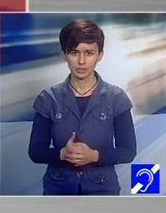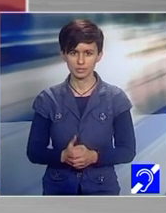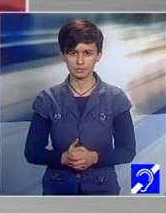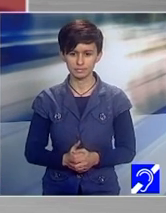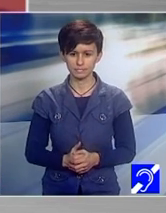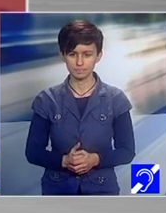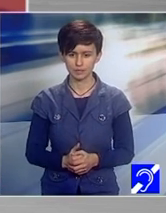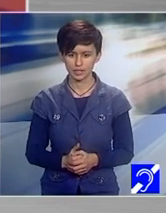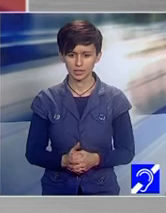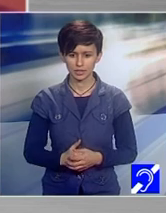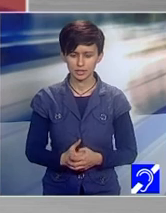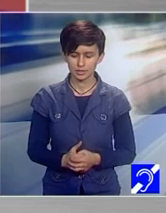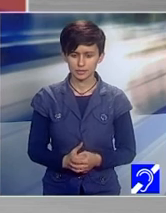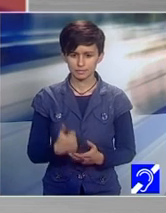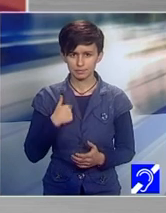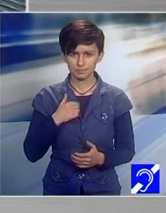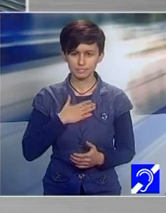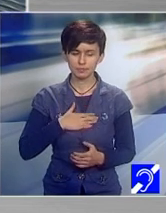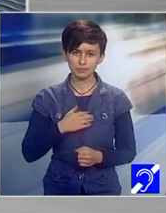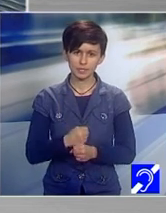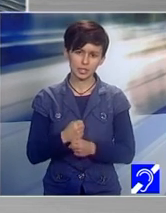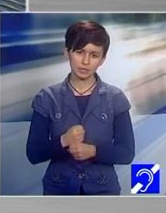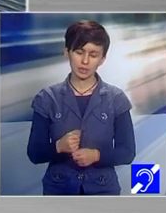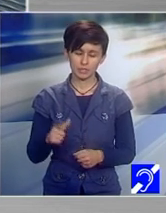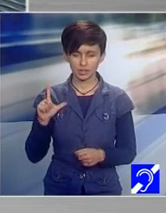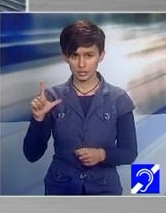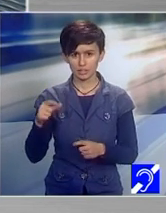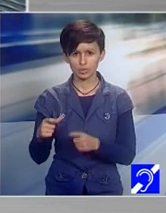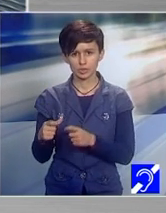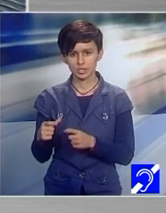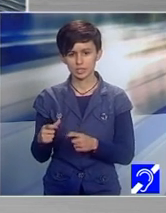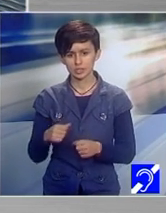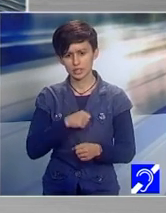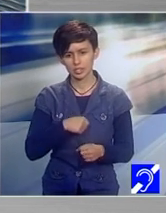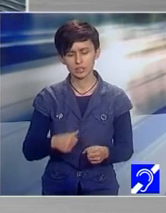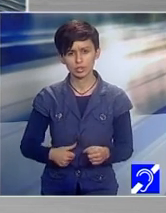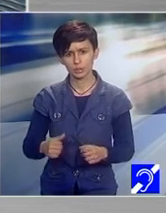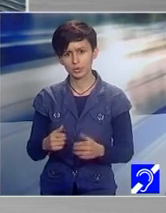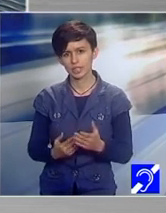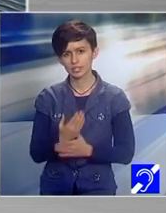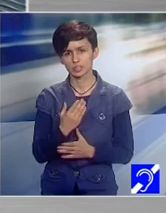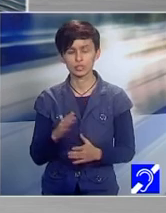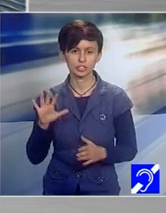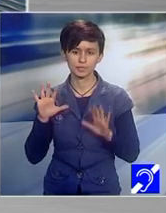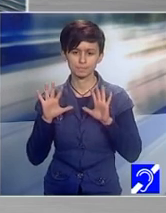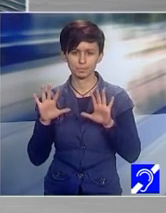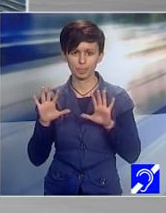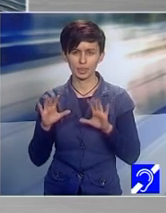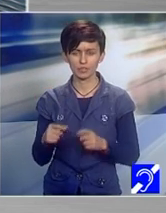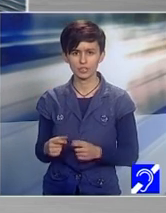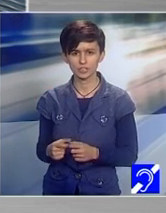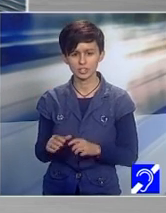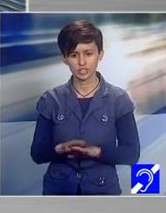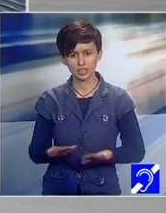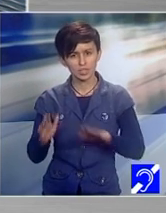Încă este rezonabil. Dar eu aș vrea să mai fac încă cel puțin 2 săli de operație noi, ca să mărim, și încă vreo 10 paturi de